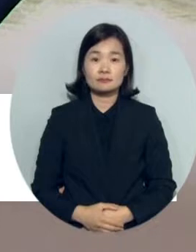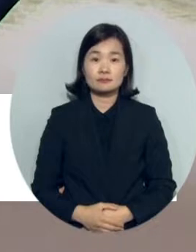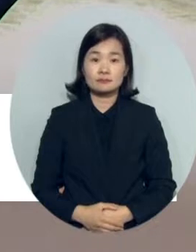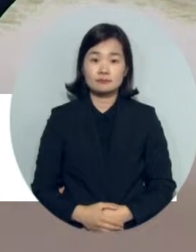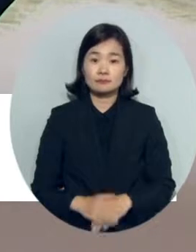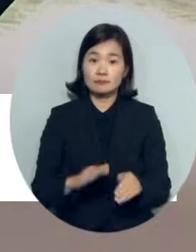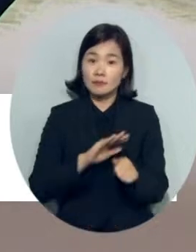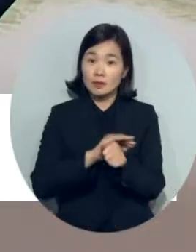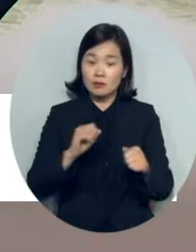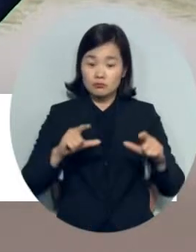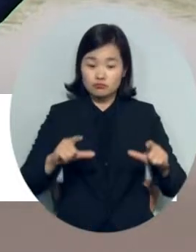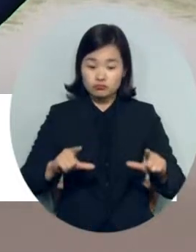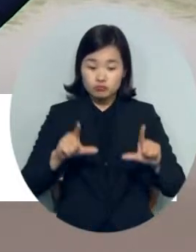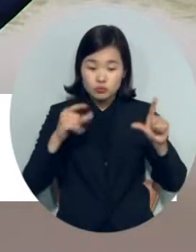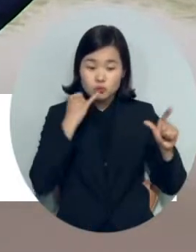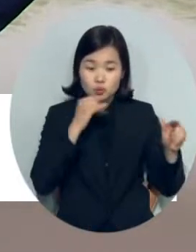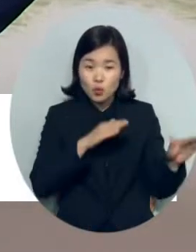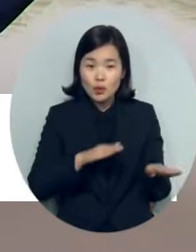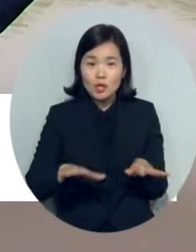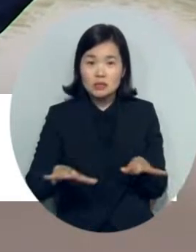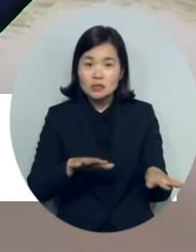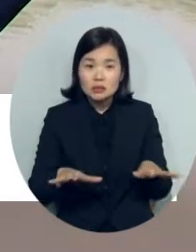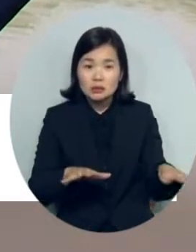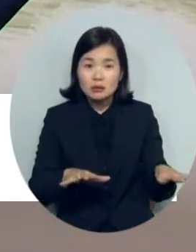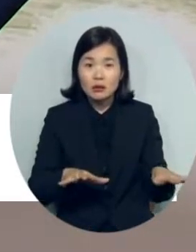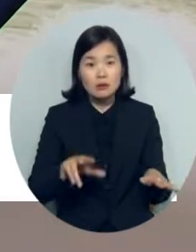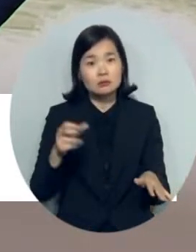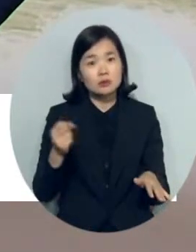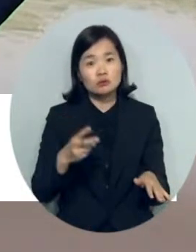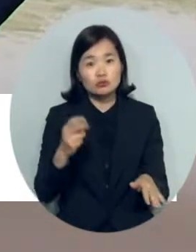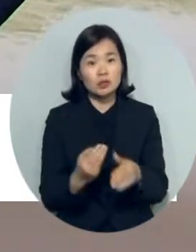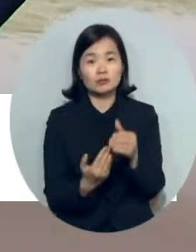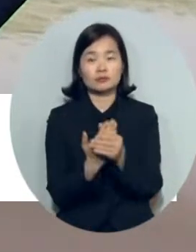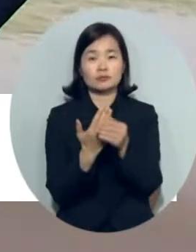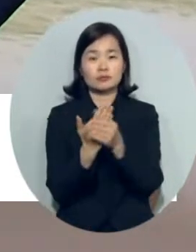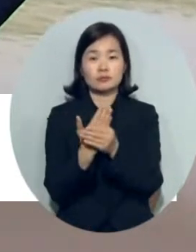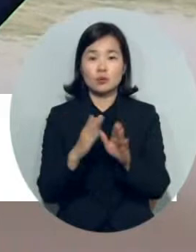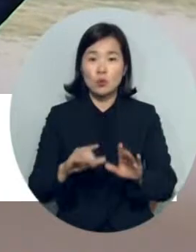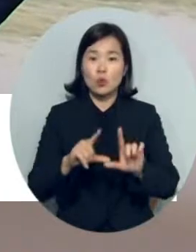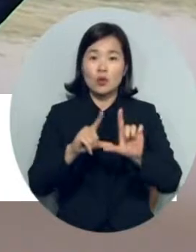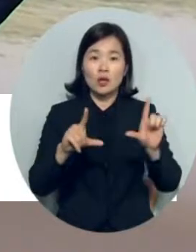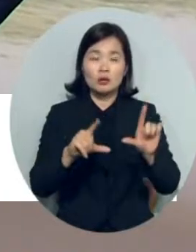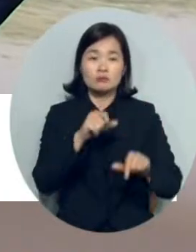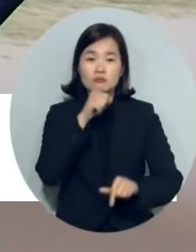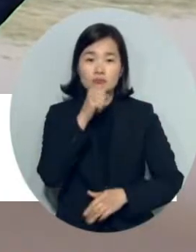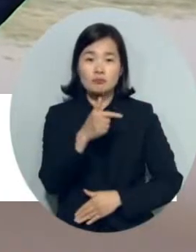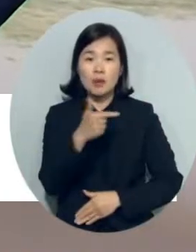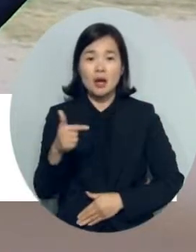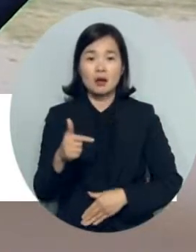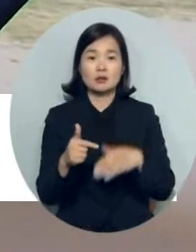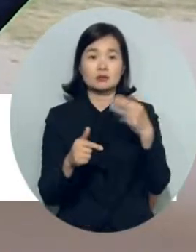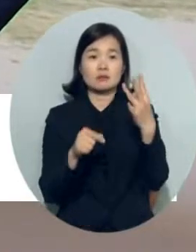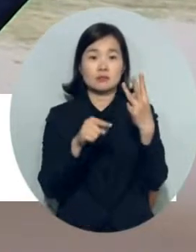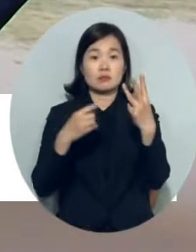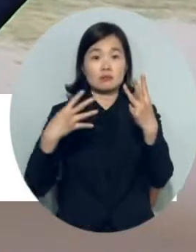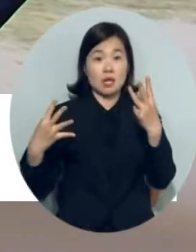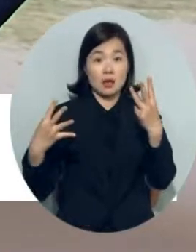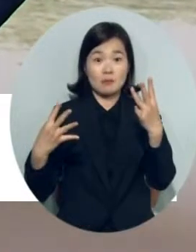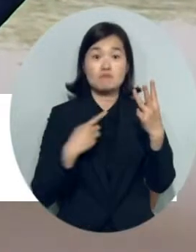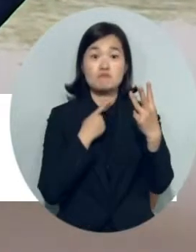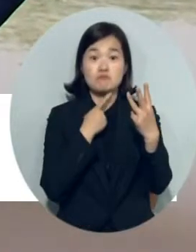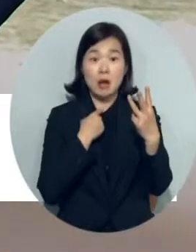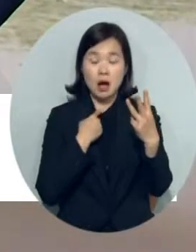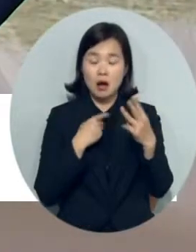4 경북 동해안에 체제인 발생의 심상치가 않습니다 올 들어 가장 강력한 규모 3.4 회지 를 비롯해